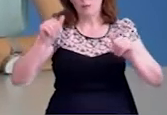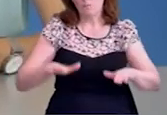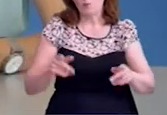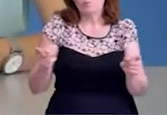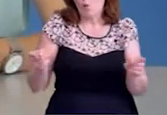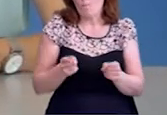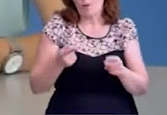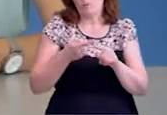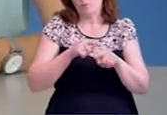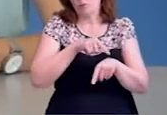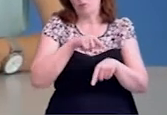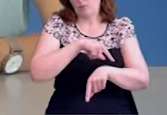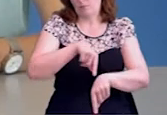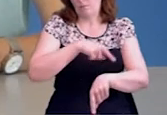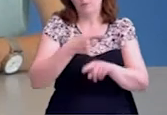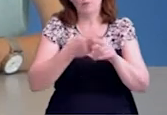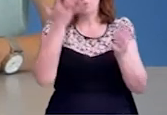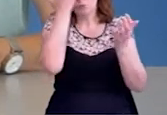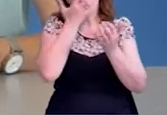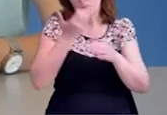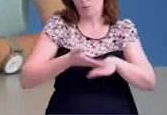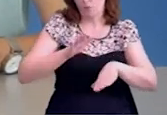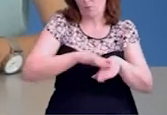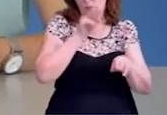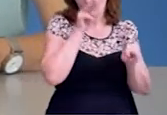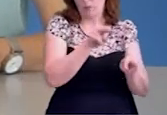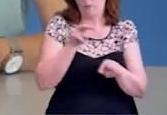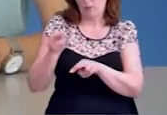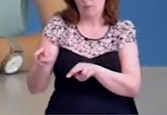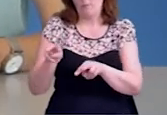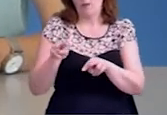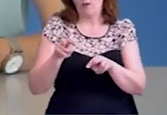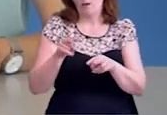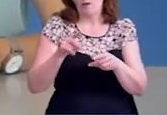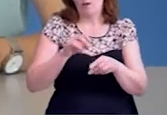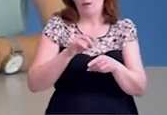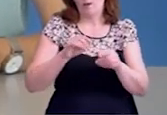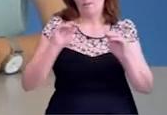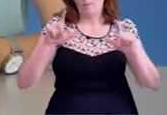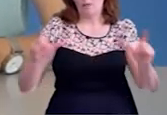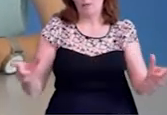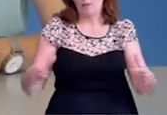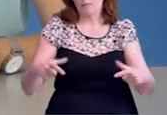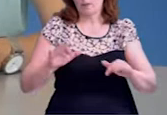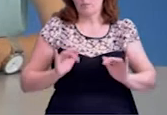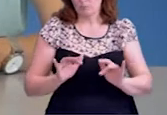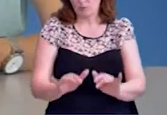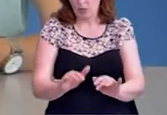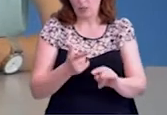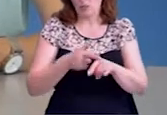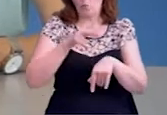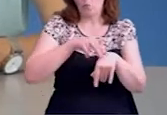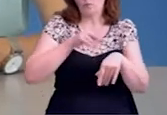час роботи, бо вночі важче контролювати дотримання карантинних заходів. За останні два тижні під час рейдів у Чернігові поліцейські